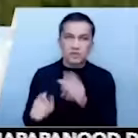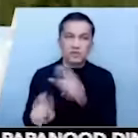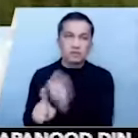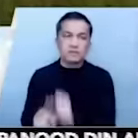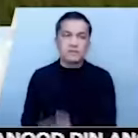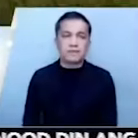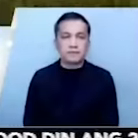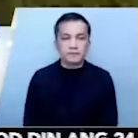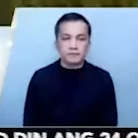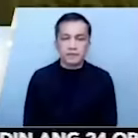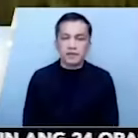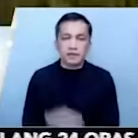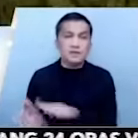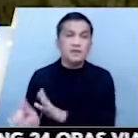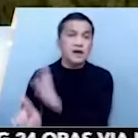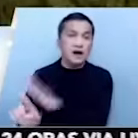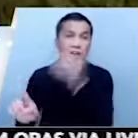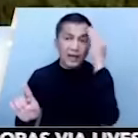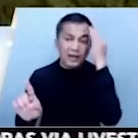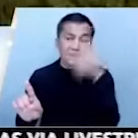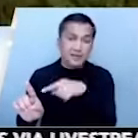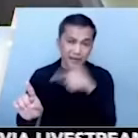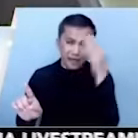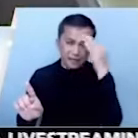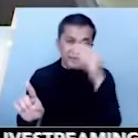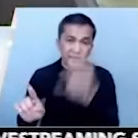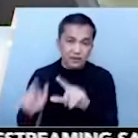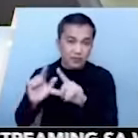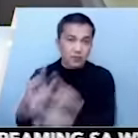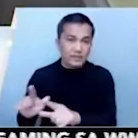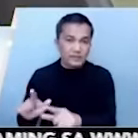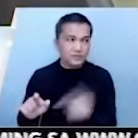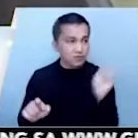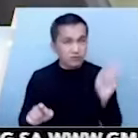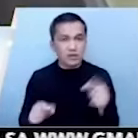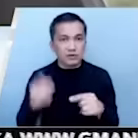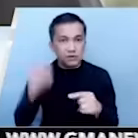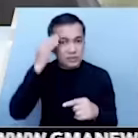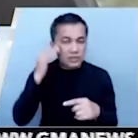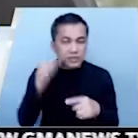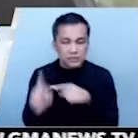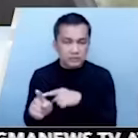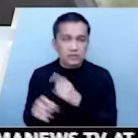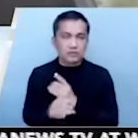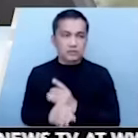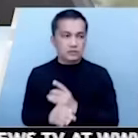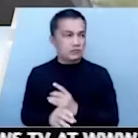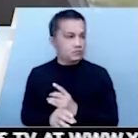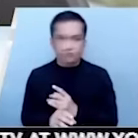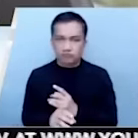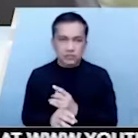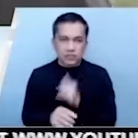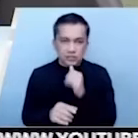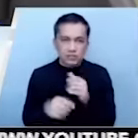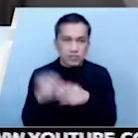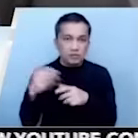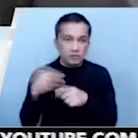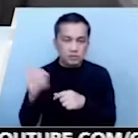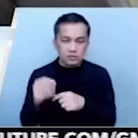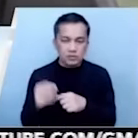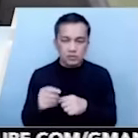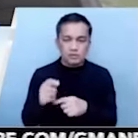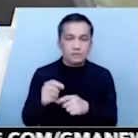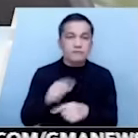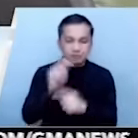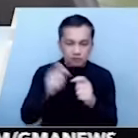din na wanted na siya sa Korea kaya nag-iingat na rin siya. At hindi siya masyadong lumalabas. Nagkataon lamang na during